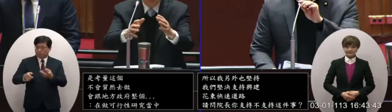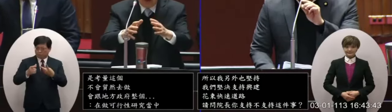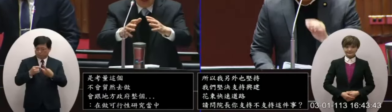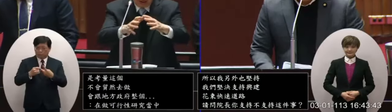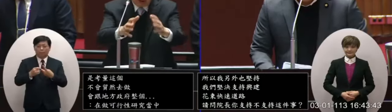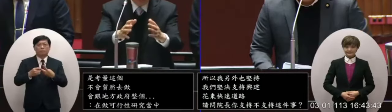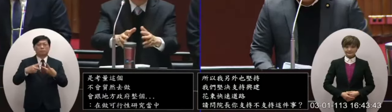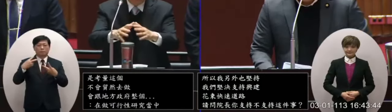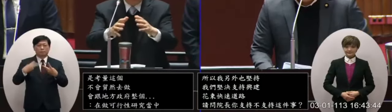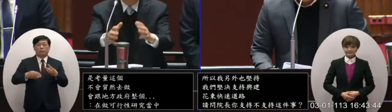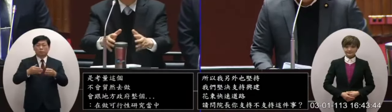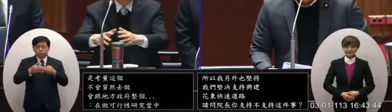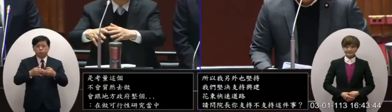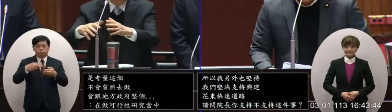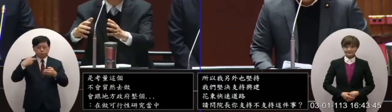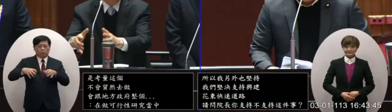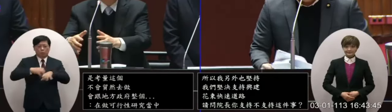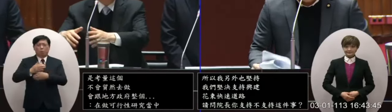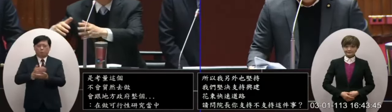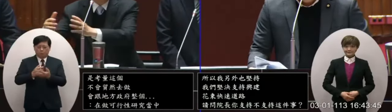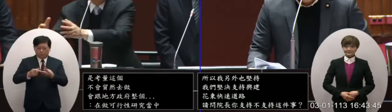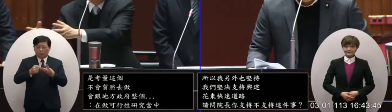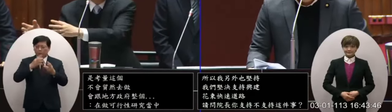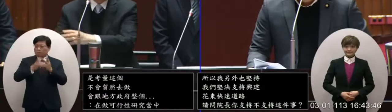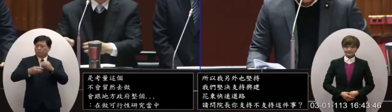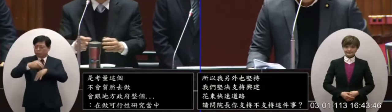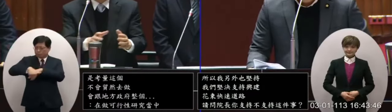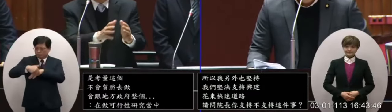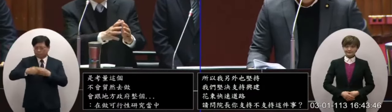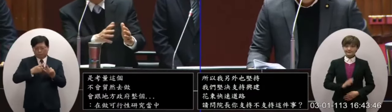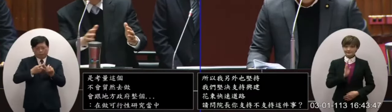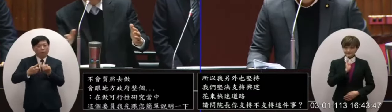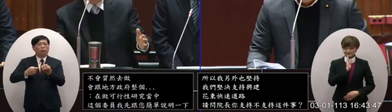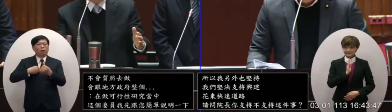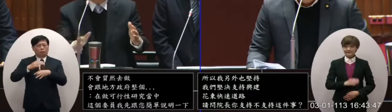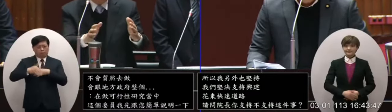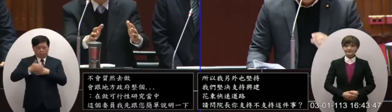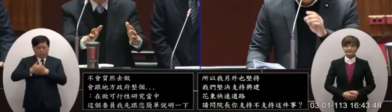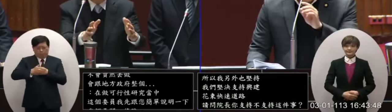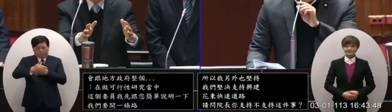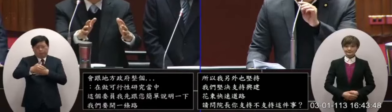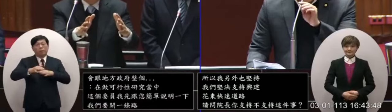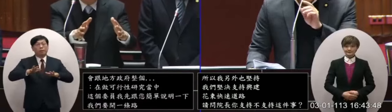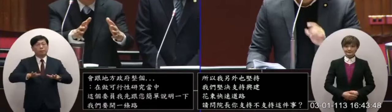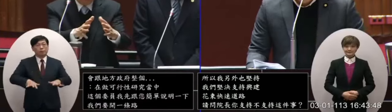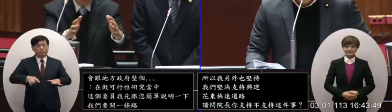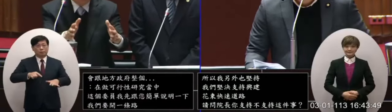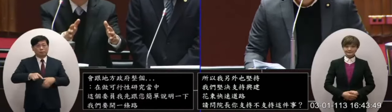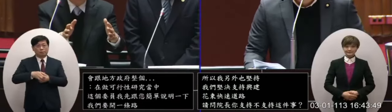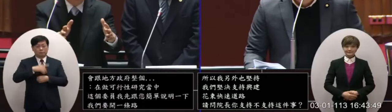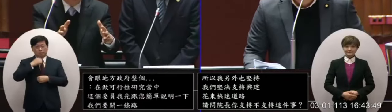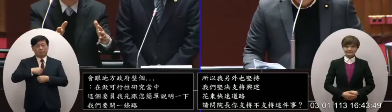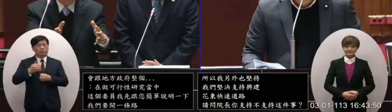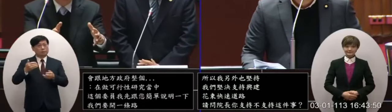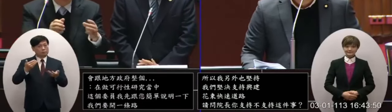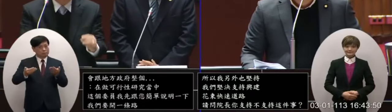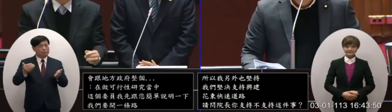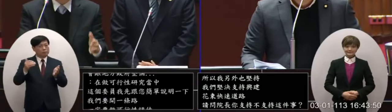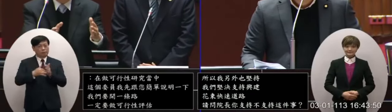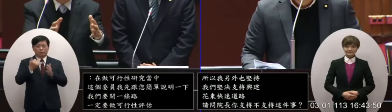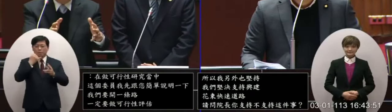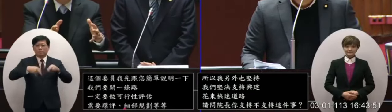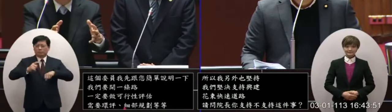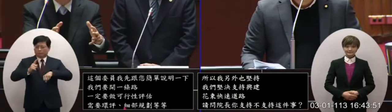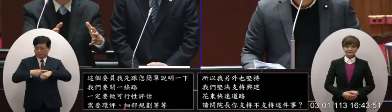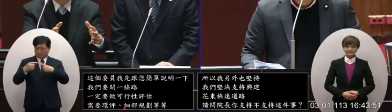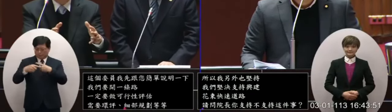再需要的话还环评，然后西部规划等等的，会有一个时程。那现在的时程呢，是在可行性